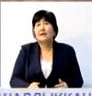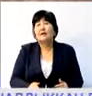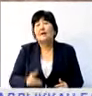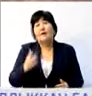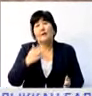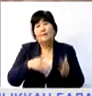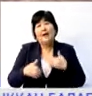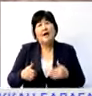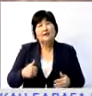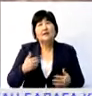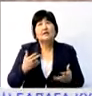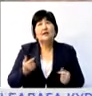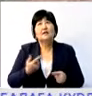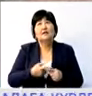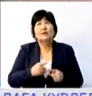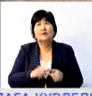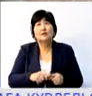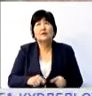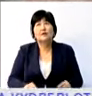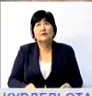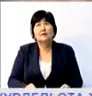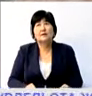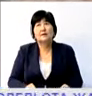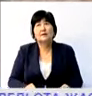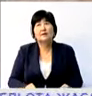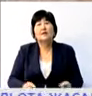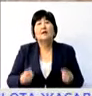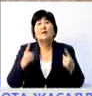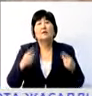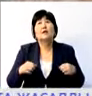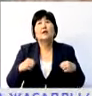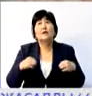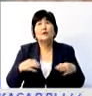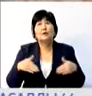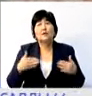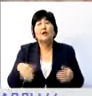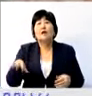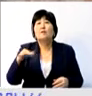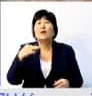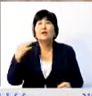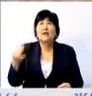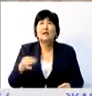мақтанышымыз. Иә, сол мына сіздің мерейтойыңызбен.